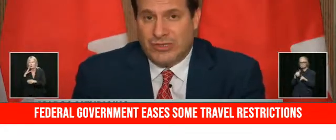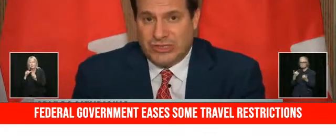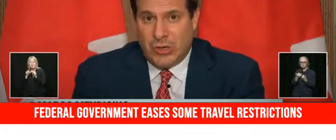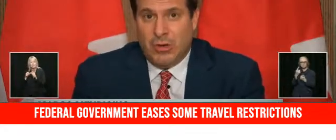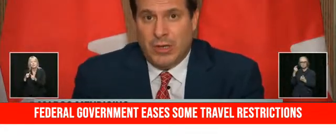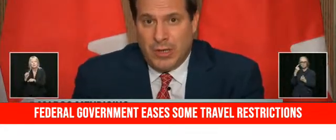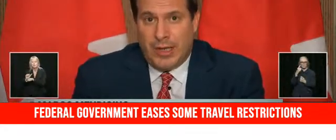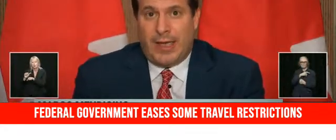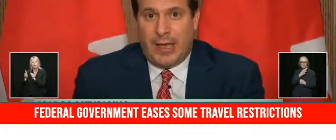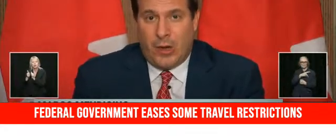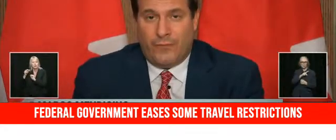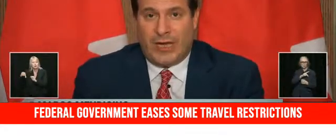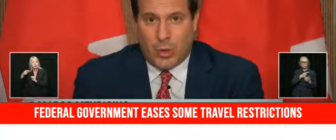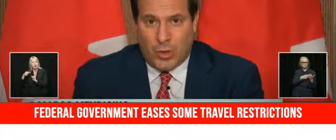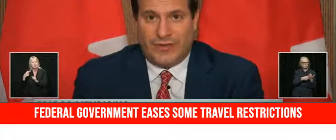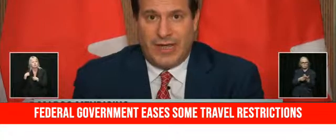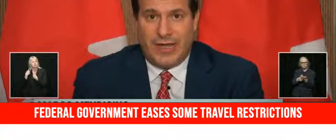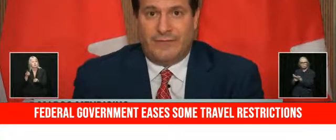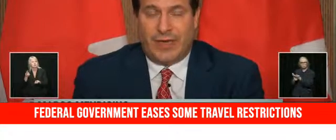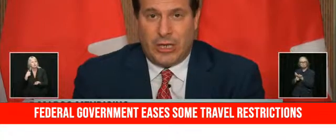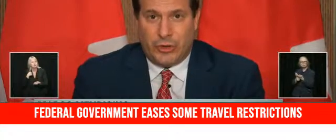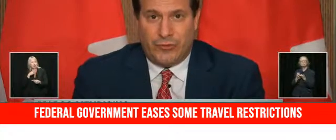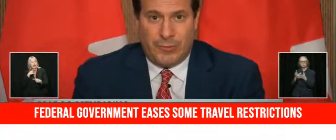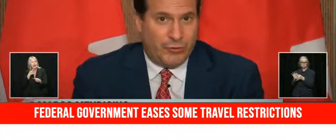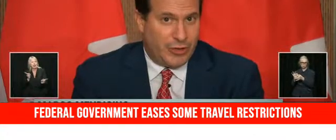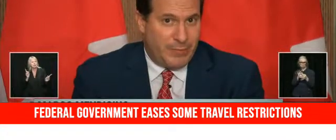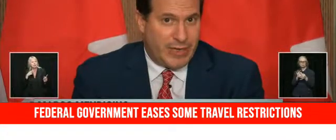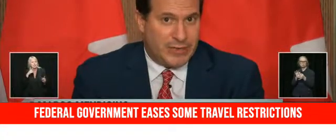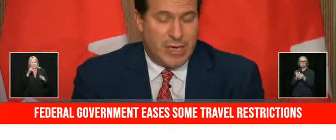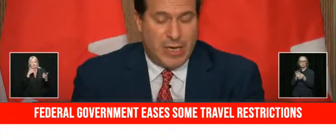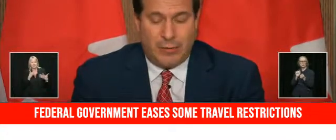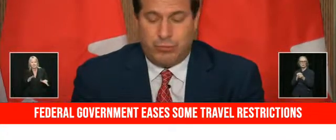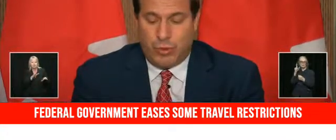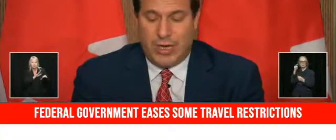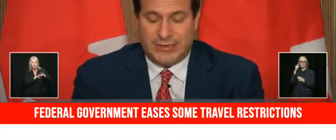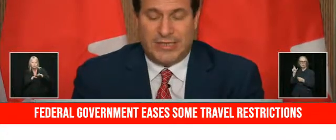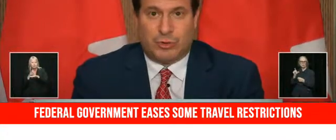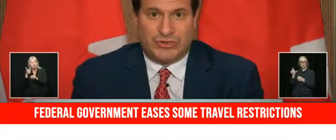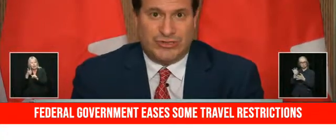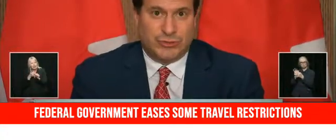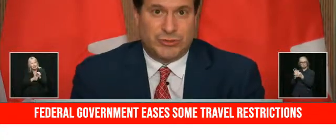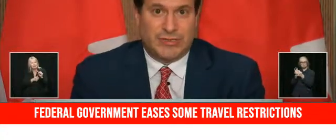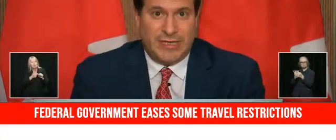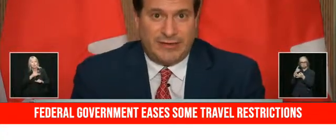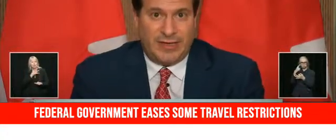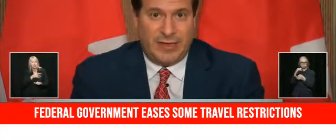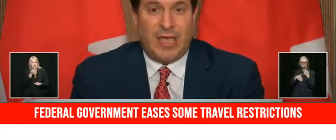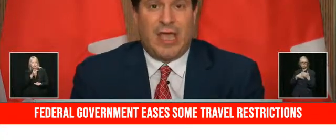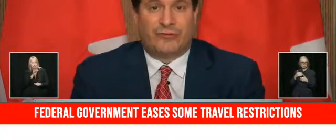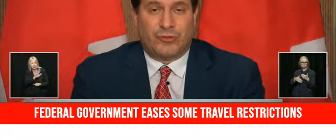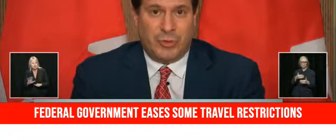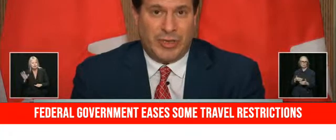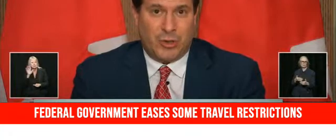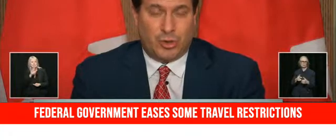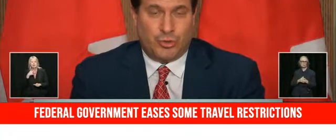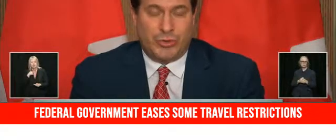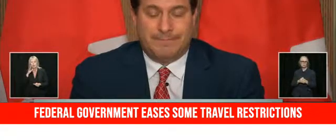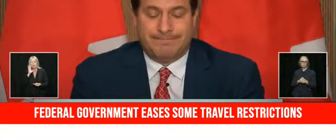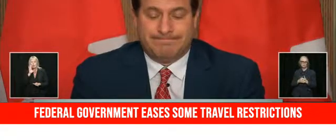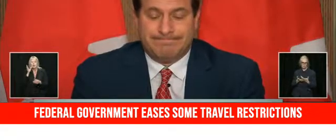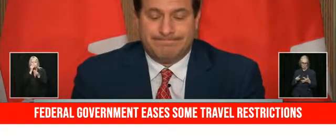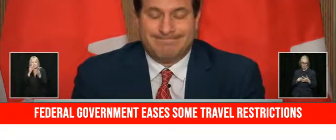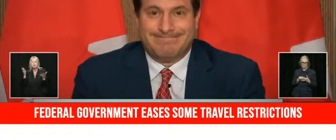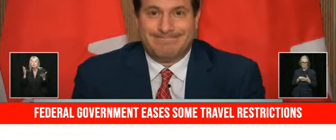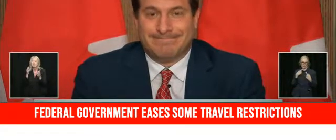gouvernements provinciaux et on va coordonner avec le gouvernement de Québec pour ce processus qui était introduit